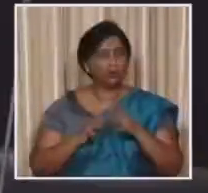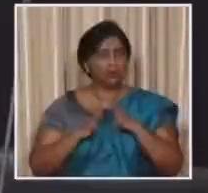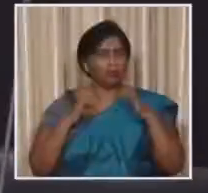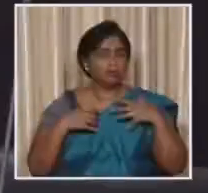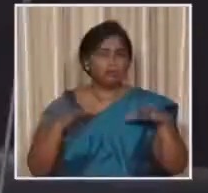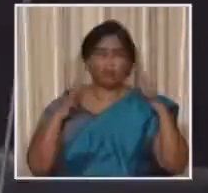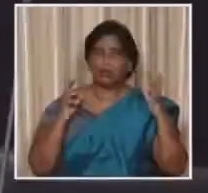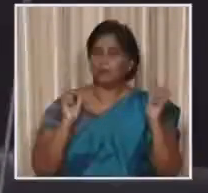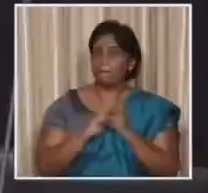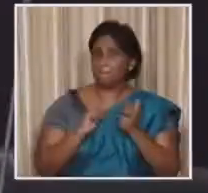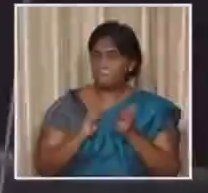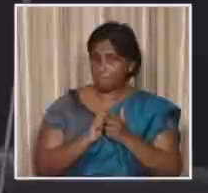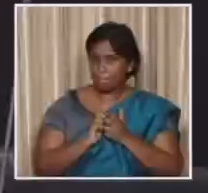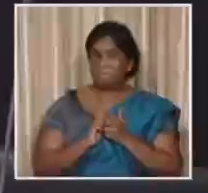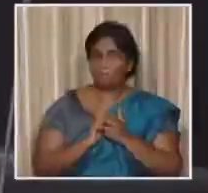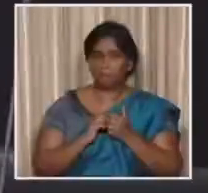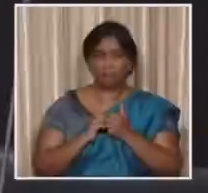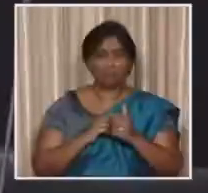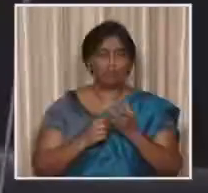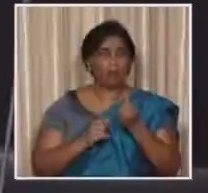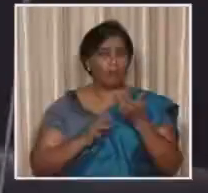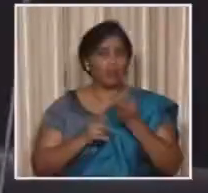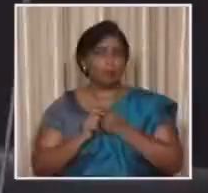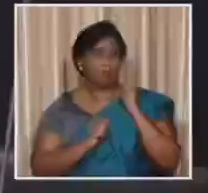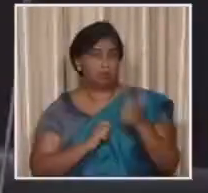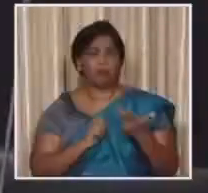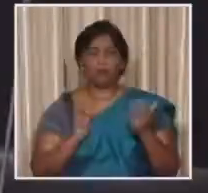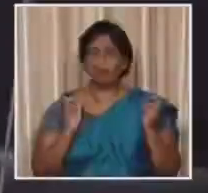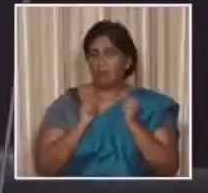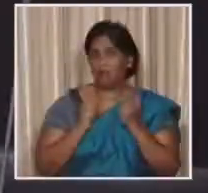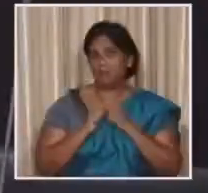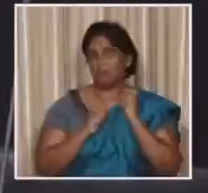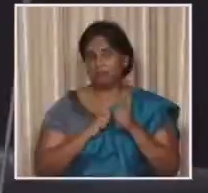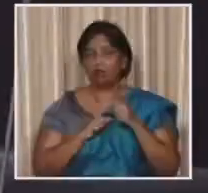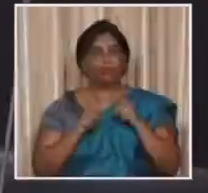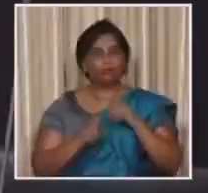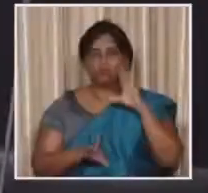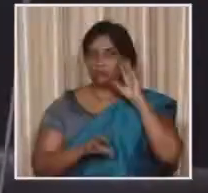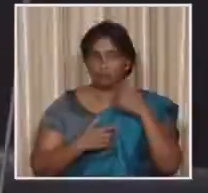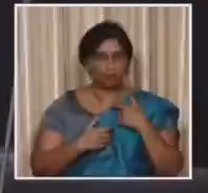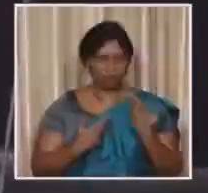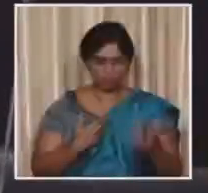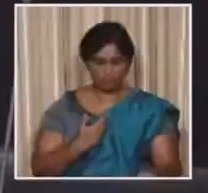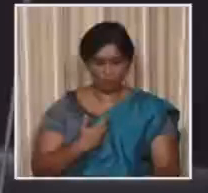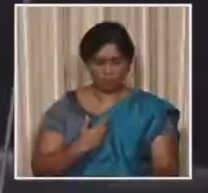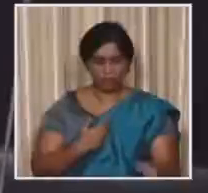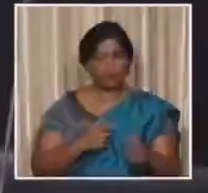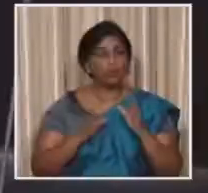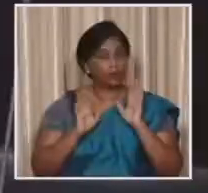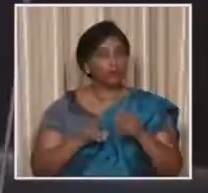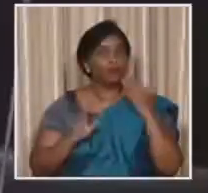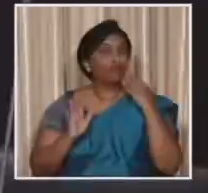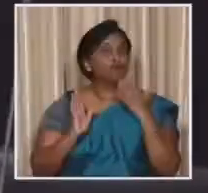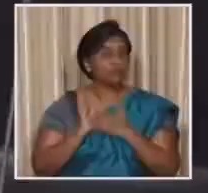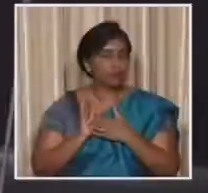golta biagending golta natuvela kappang kochchara gewala tiyenawa e pilibanda apita kisima avbodayak ne api e